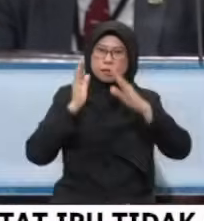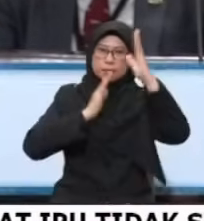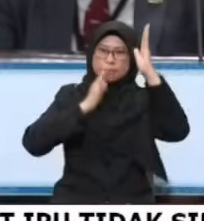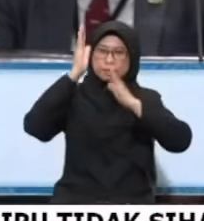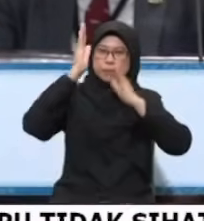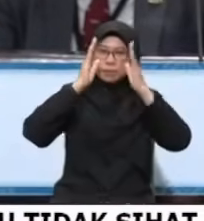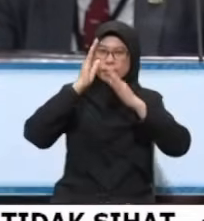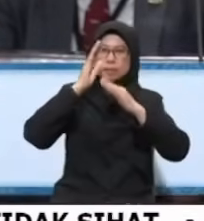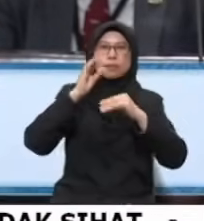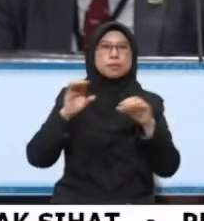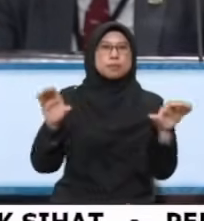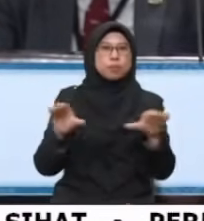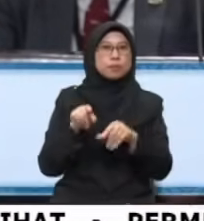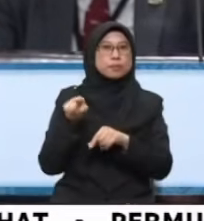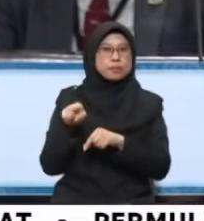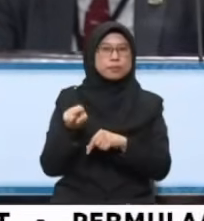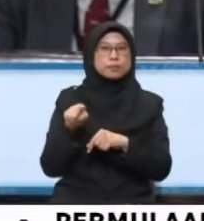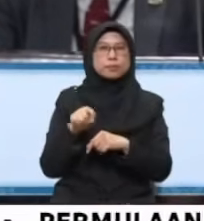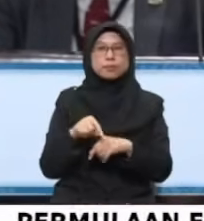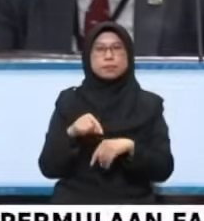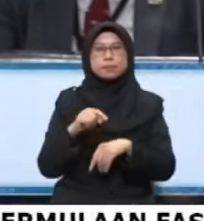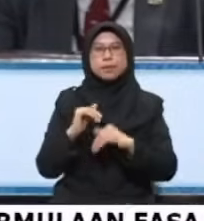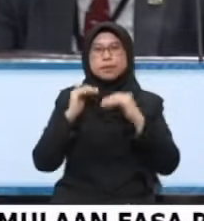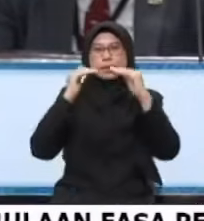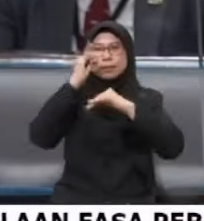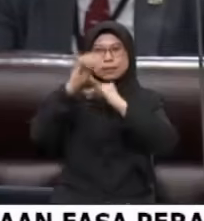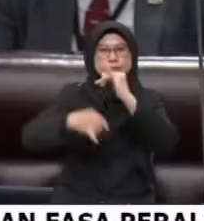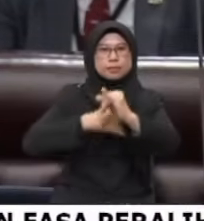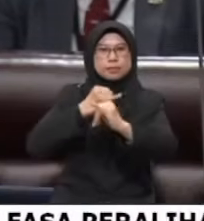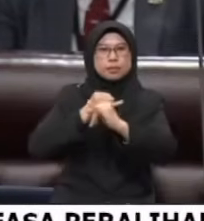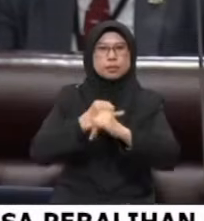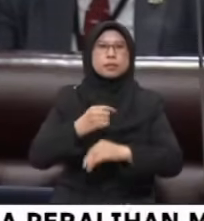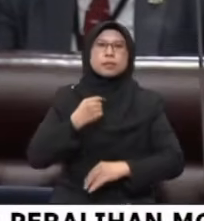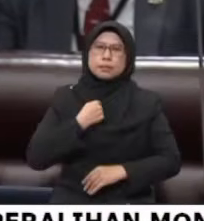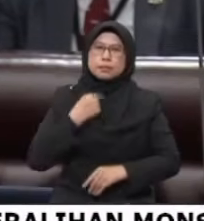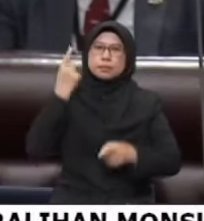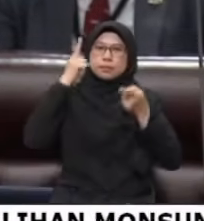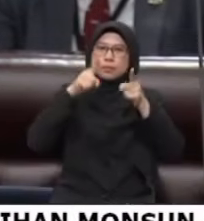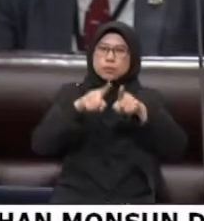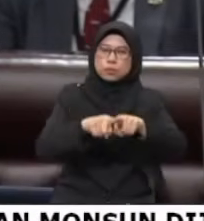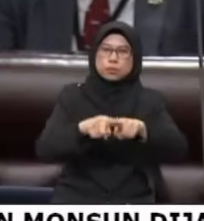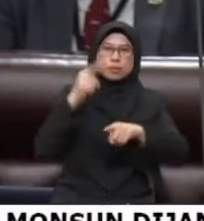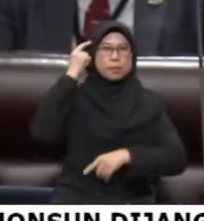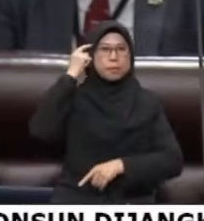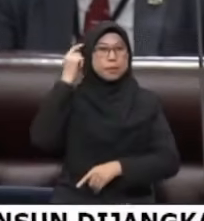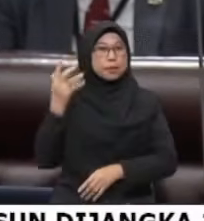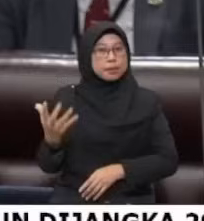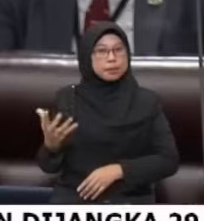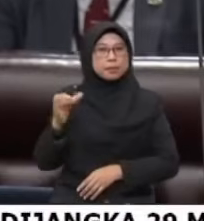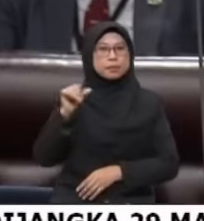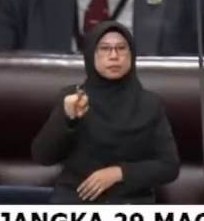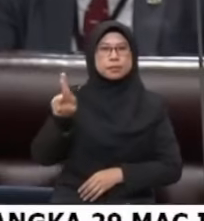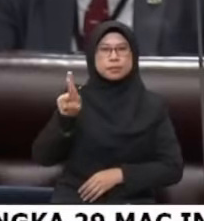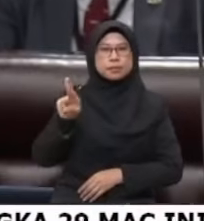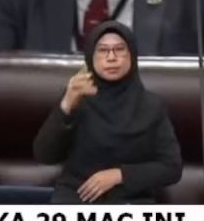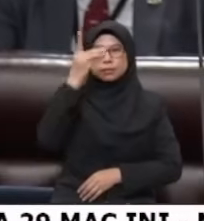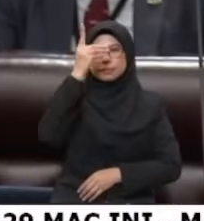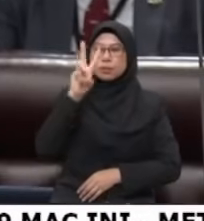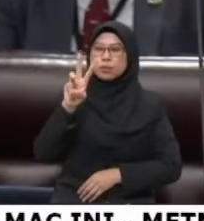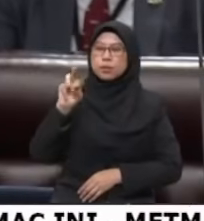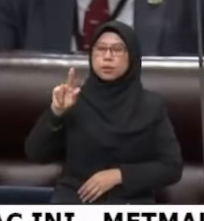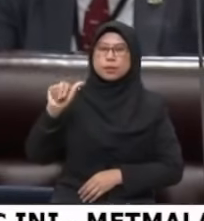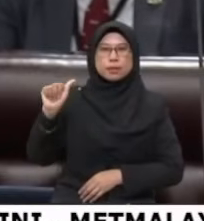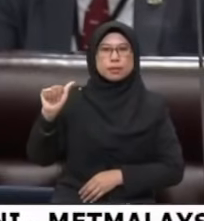peringkat antarabangsa Datuk yang di-pertua saya amat bersetuju dengan pandangan yang berhormat Senator Datuk Wira